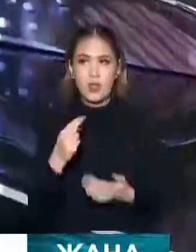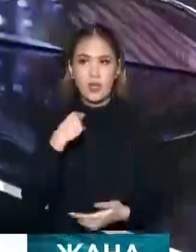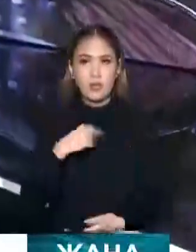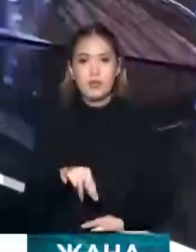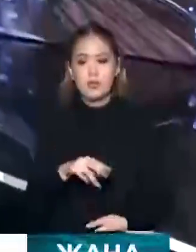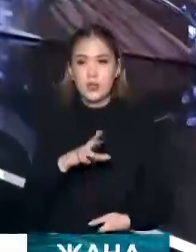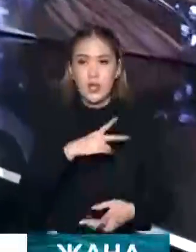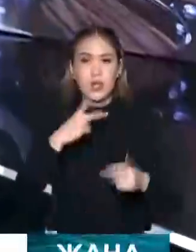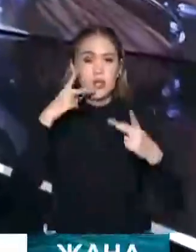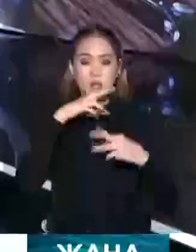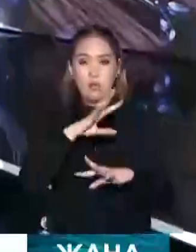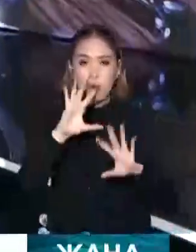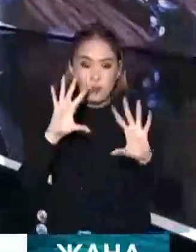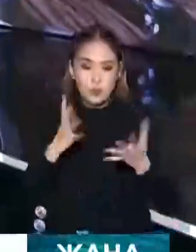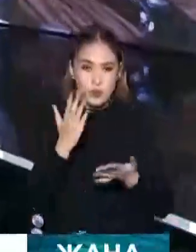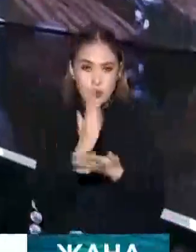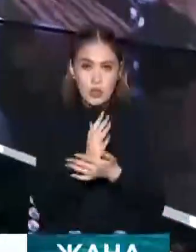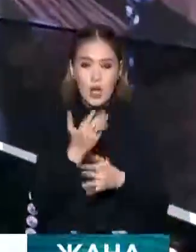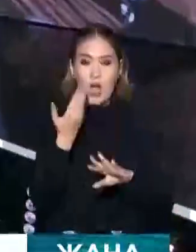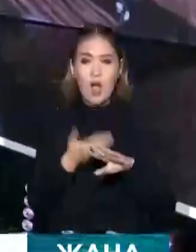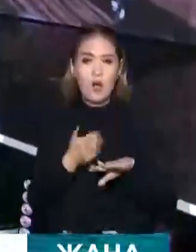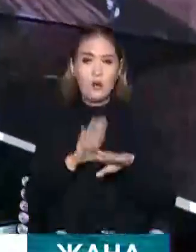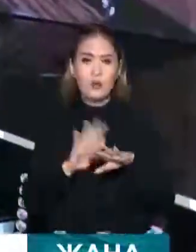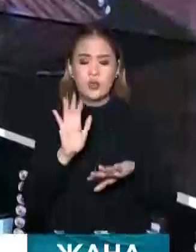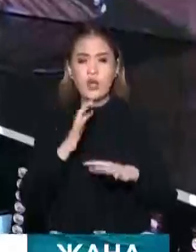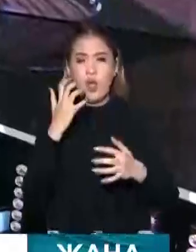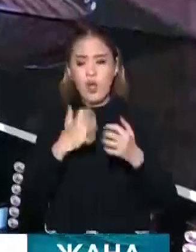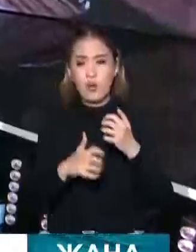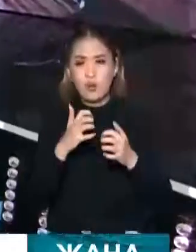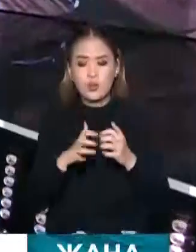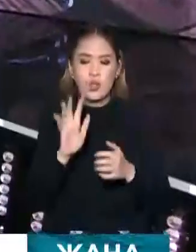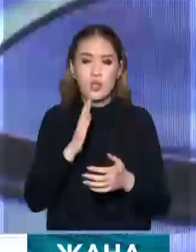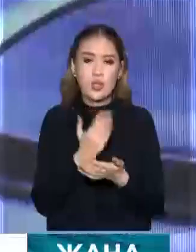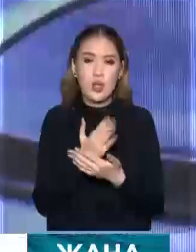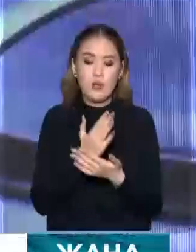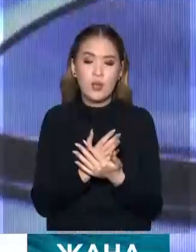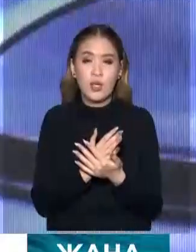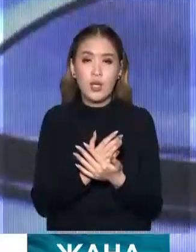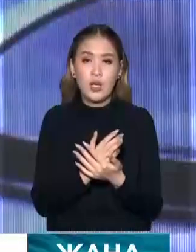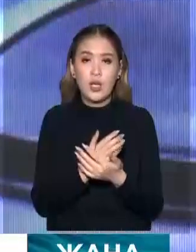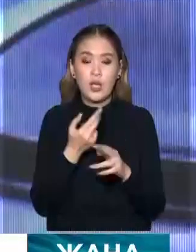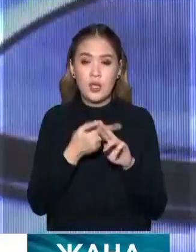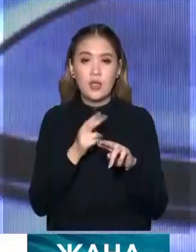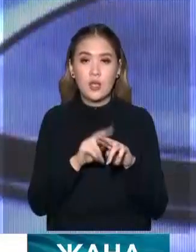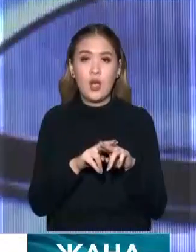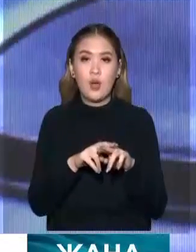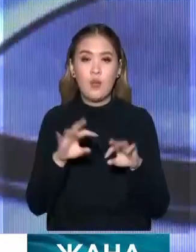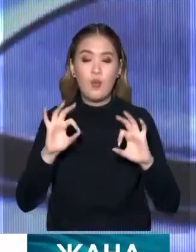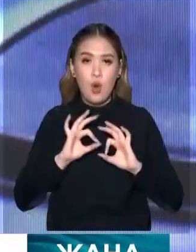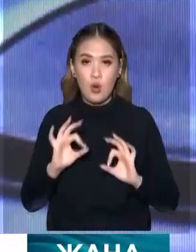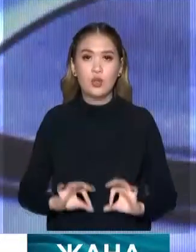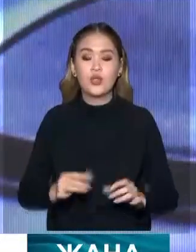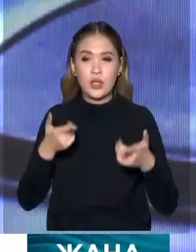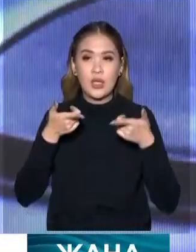қылмыстық теріс қылық болса, ауырлығы онша ауыр емес, немесе ауырлығы орташа қылмыстар болатын болса, прокурордың